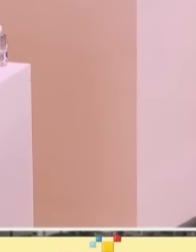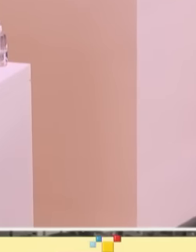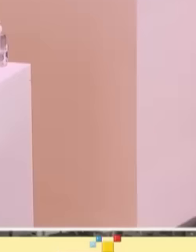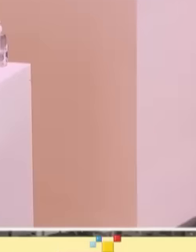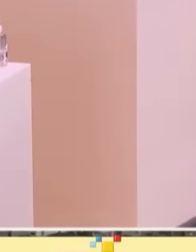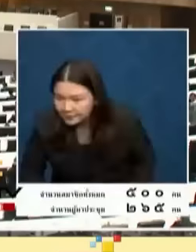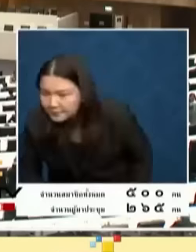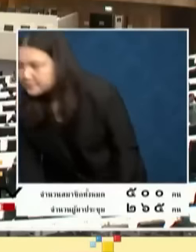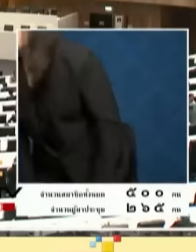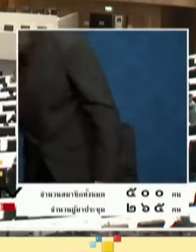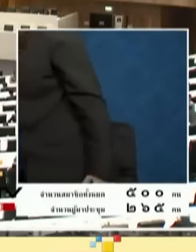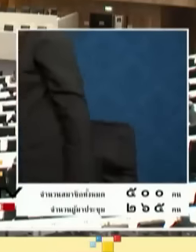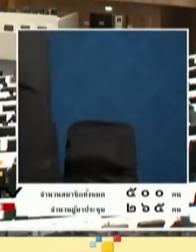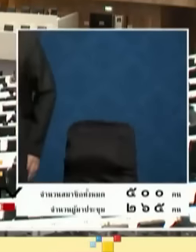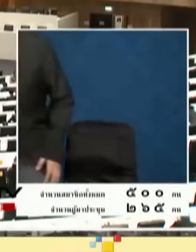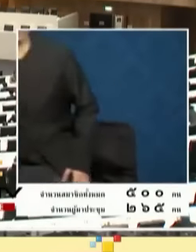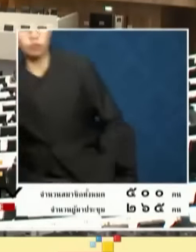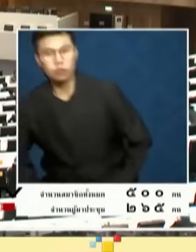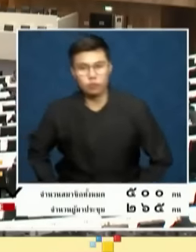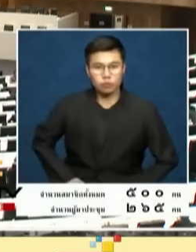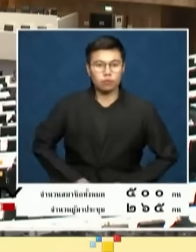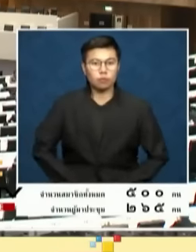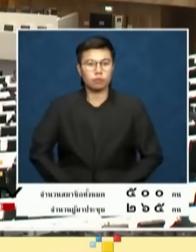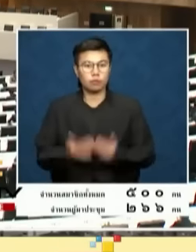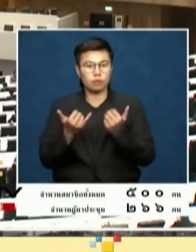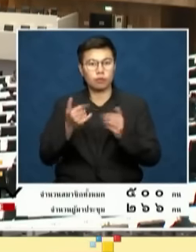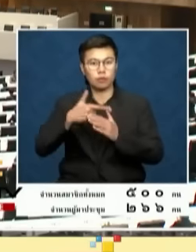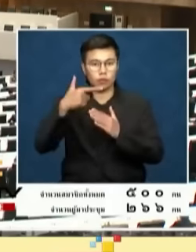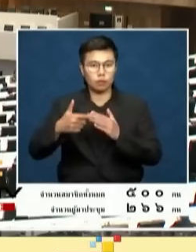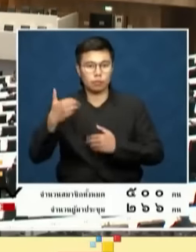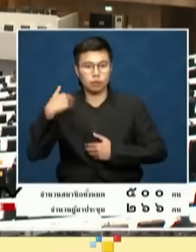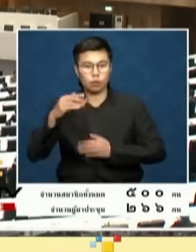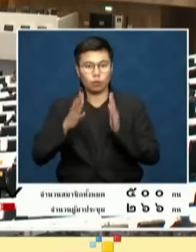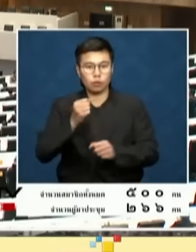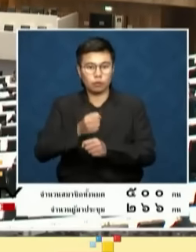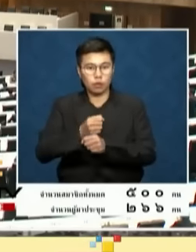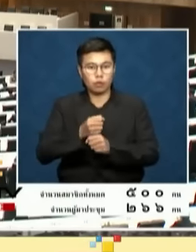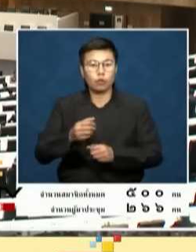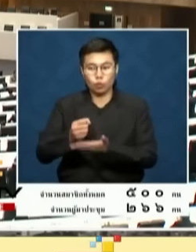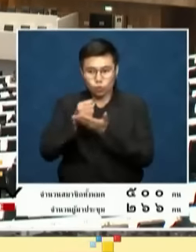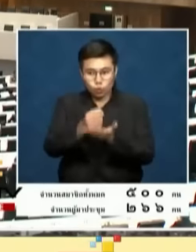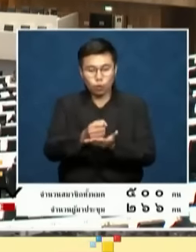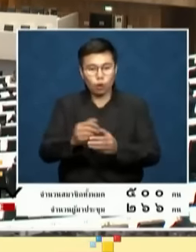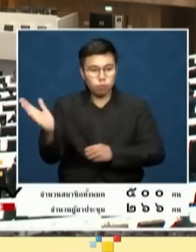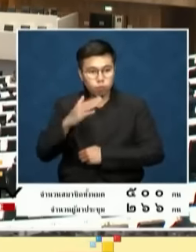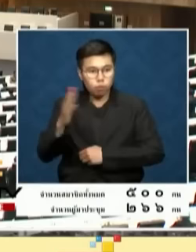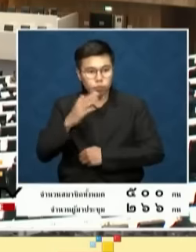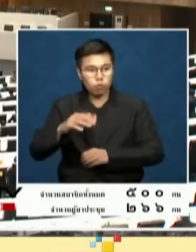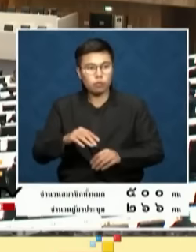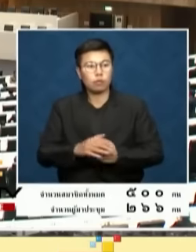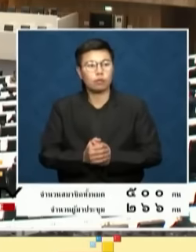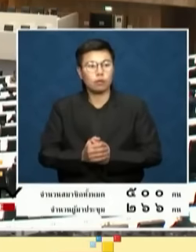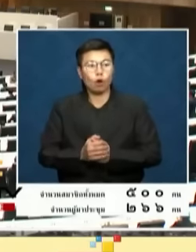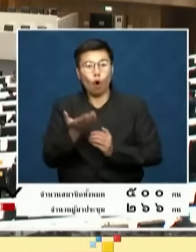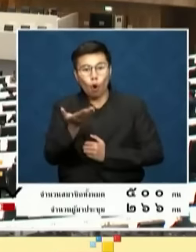บนดินกับบ้านเมืองพวกคดในข้องอในกระดูกพวกโกงบ้านกินเมืองราหูอมจันทร์รอบนี้ต้องระวังตัว